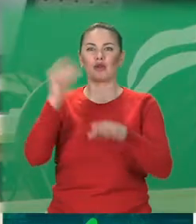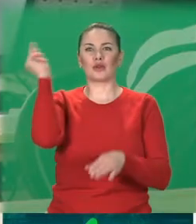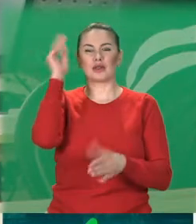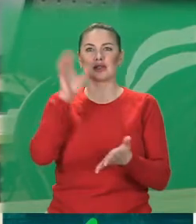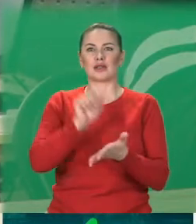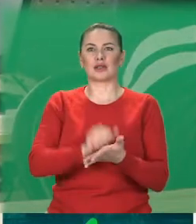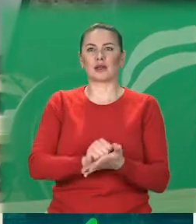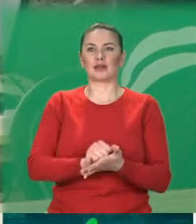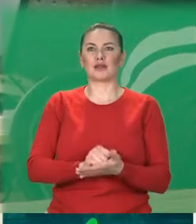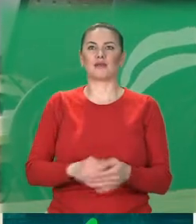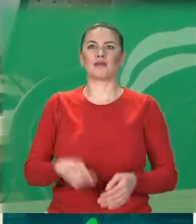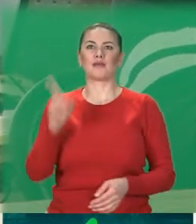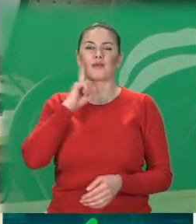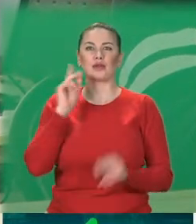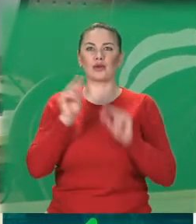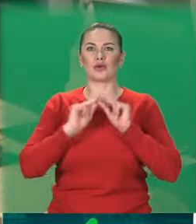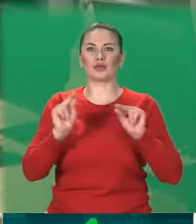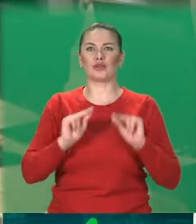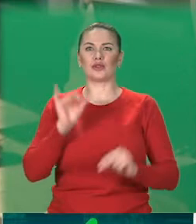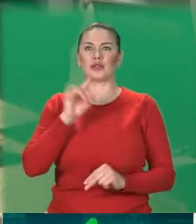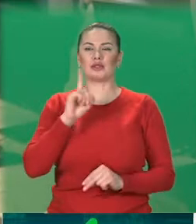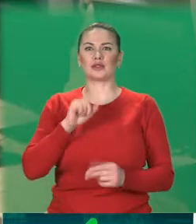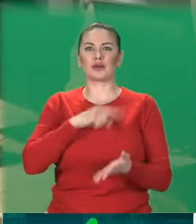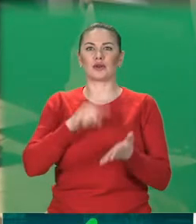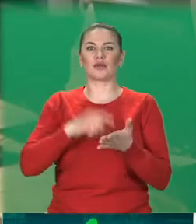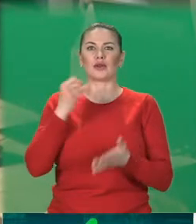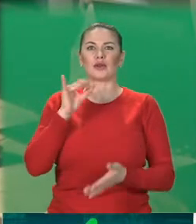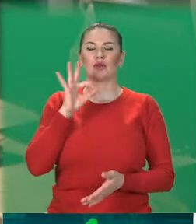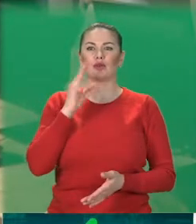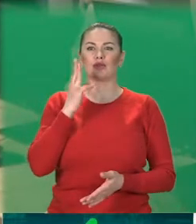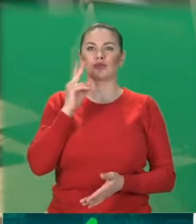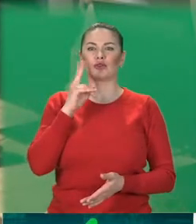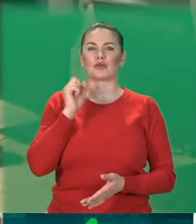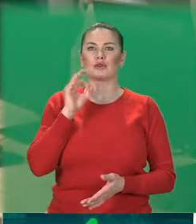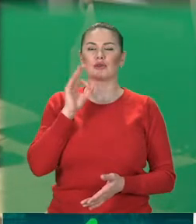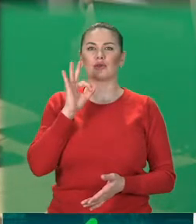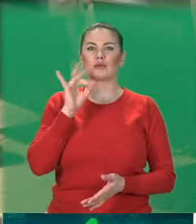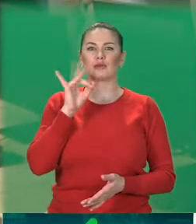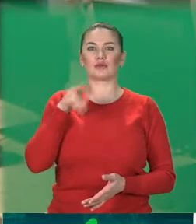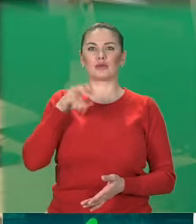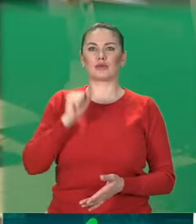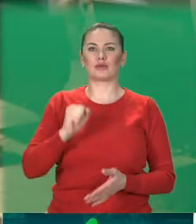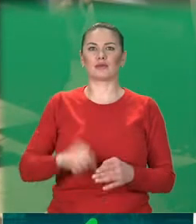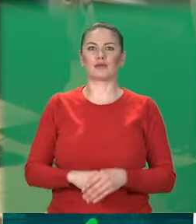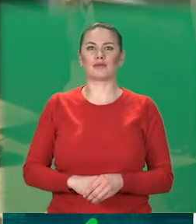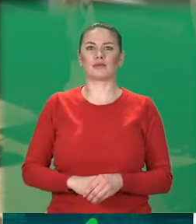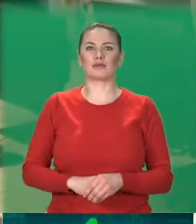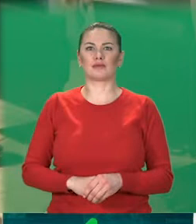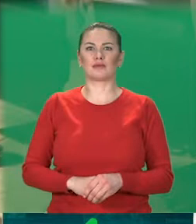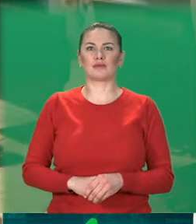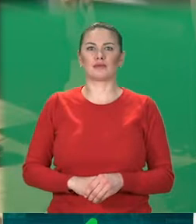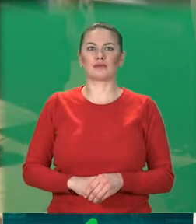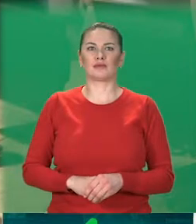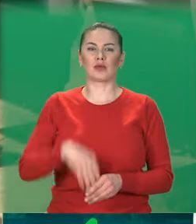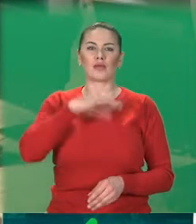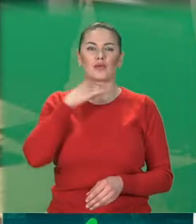Евгений Власкин сразу заинтересовался проектом. У нас в достаточно большом количестве к нам приходят дети из детских садов. Вот